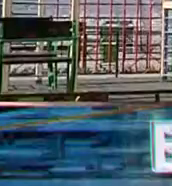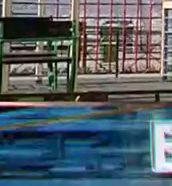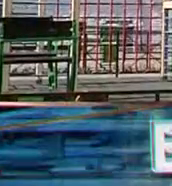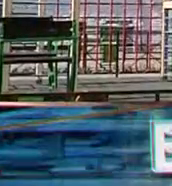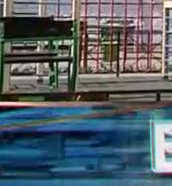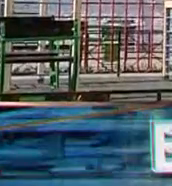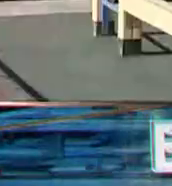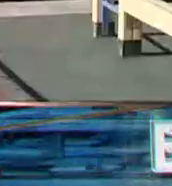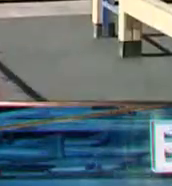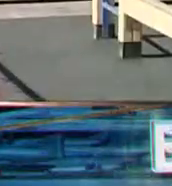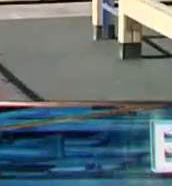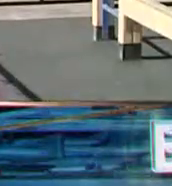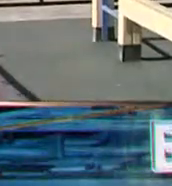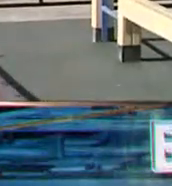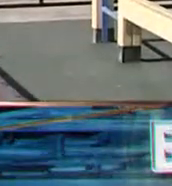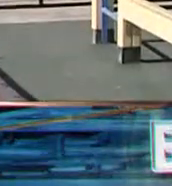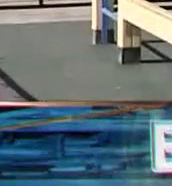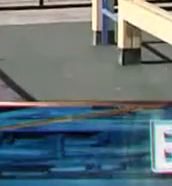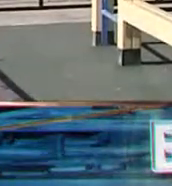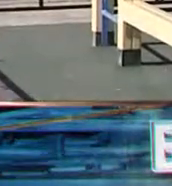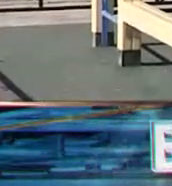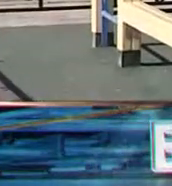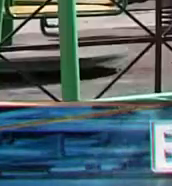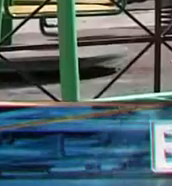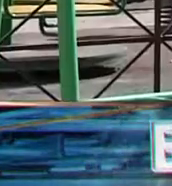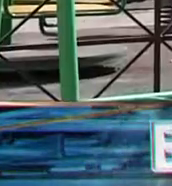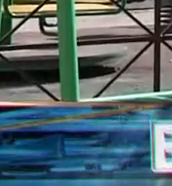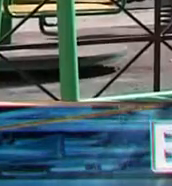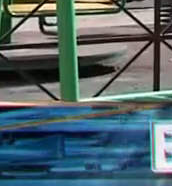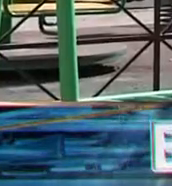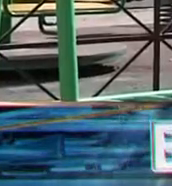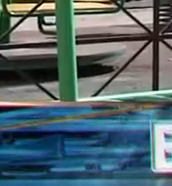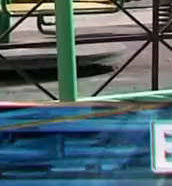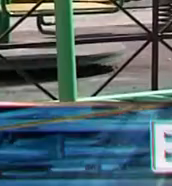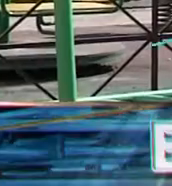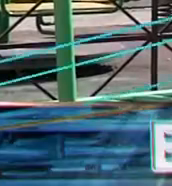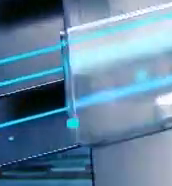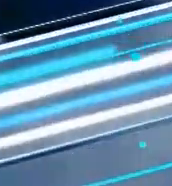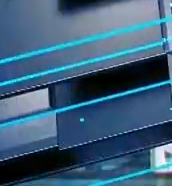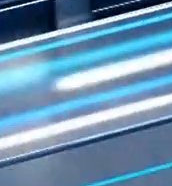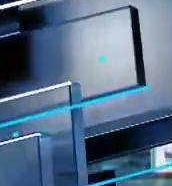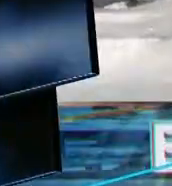Қуантсаң баланы қуант. Биыл Талдықорғанда 27 балалар ойын алаңы жаңарып жатыр.